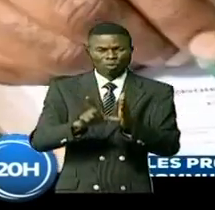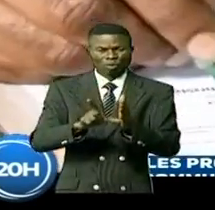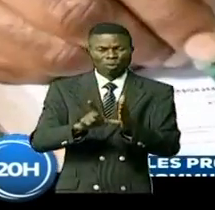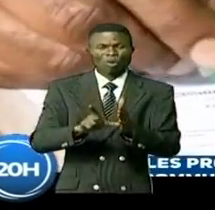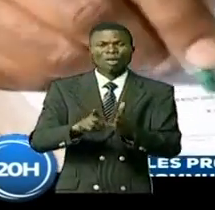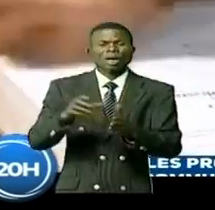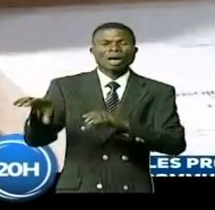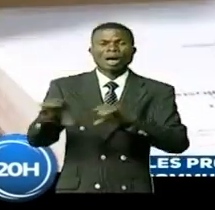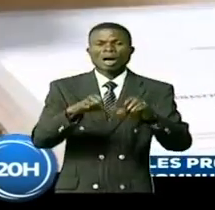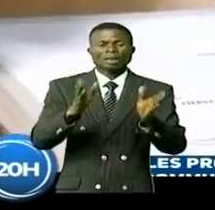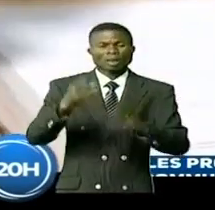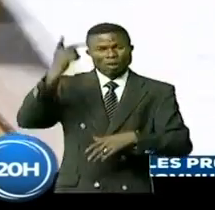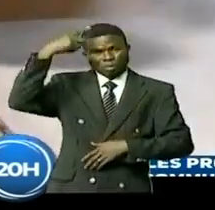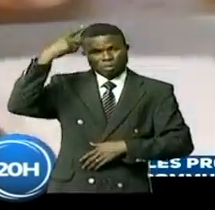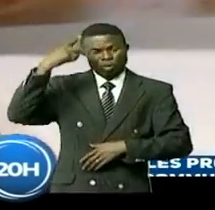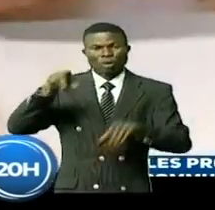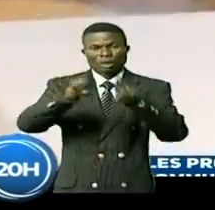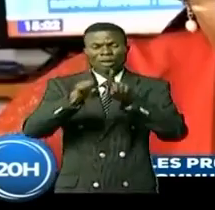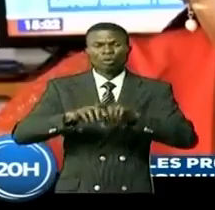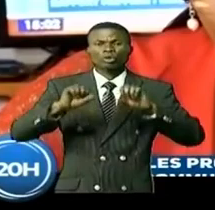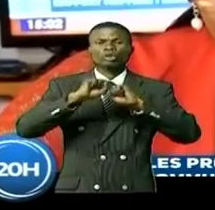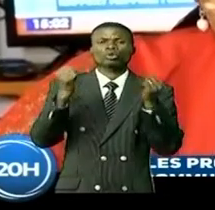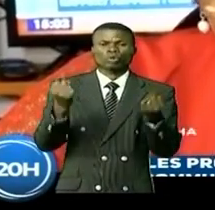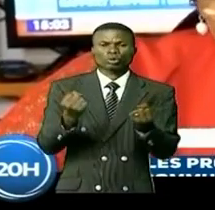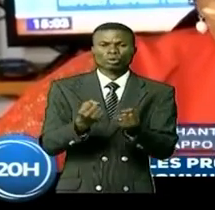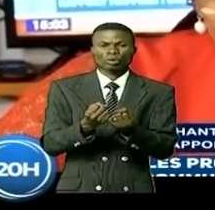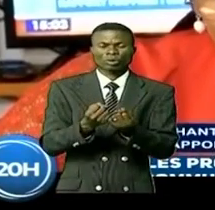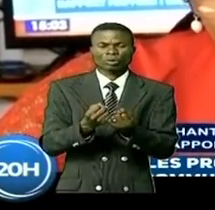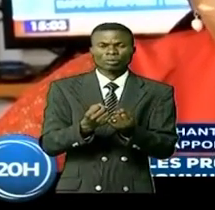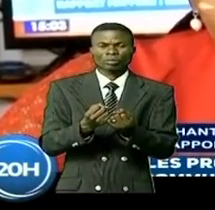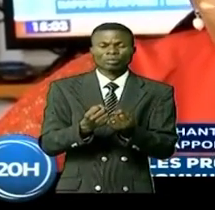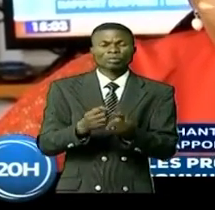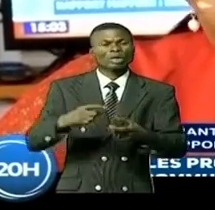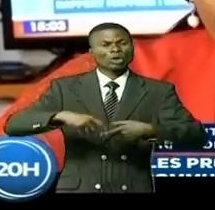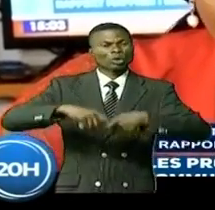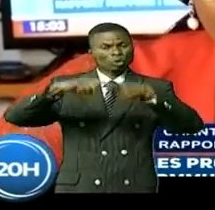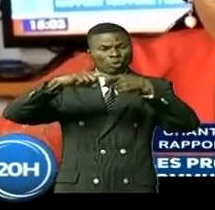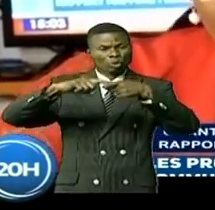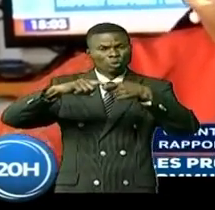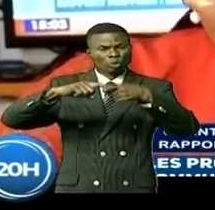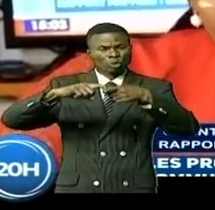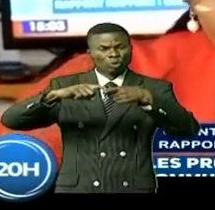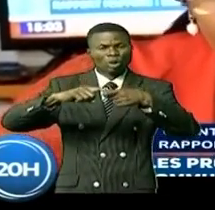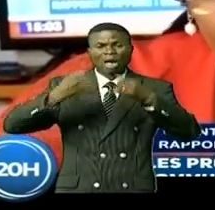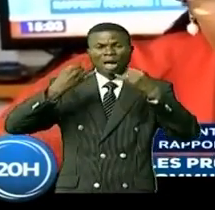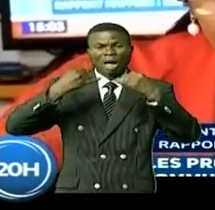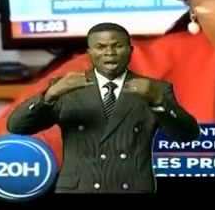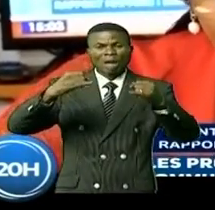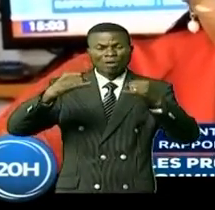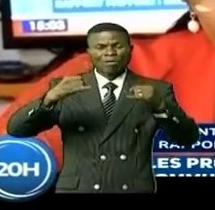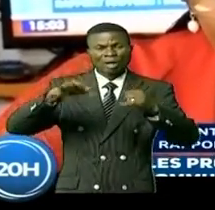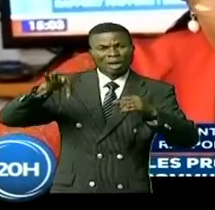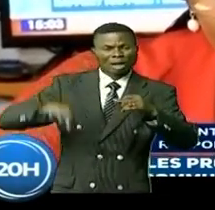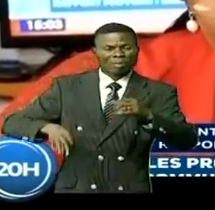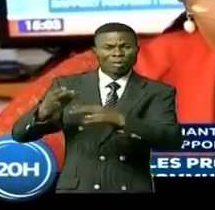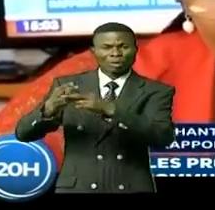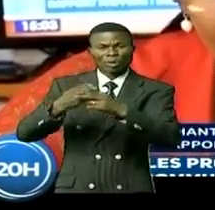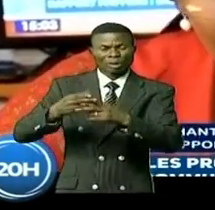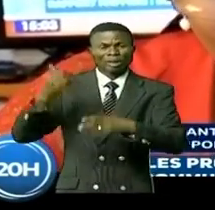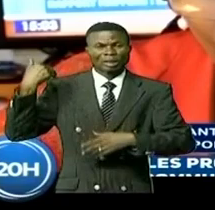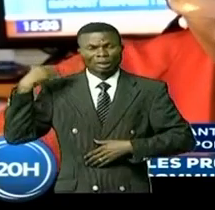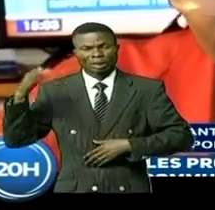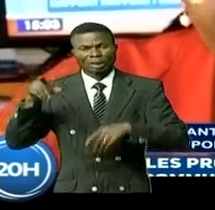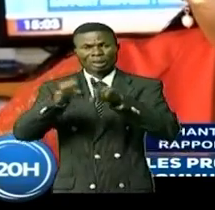aux acteurs politiques et sociaux, de s'interdire de porter atteinte aux intérêts de la sécurité de l'État